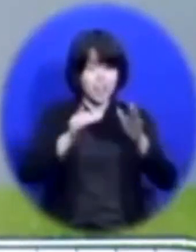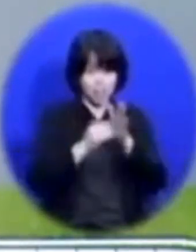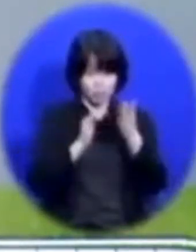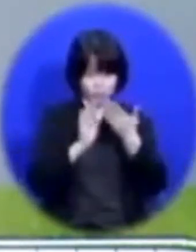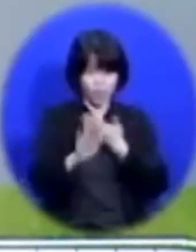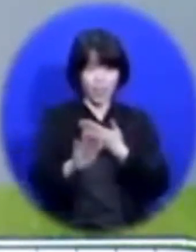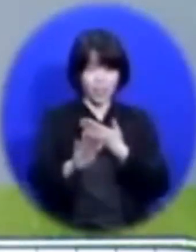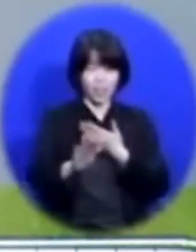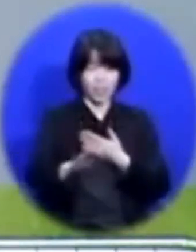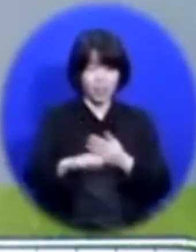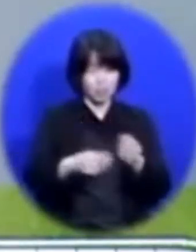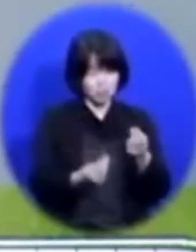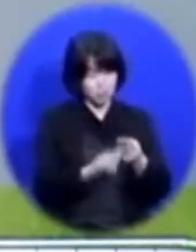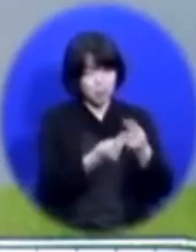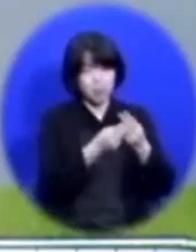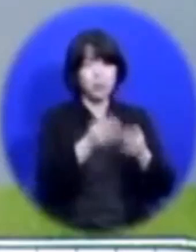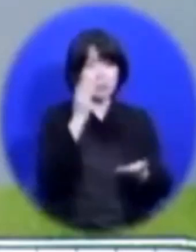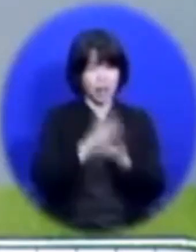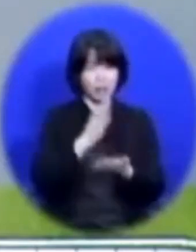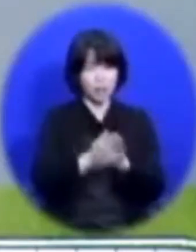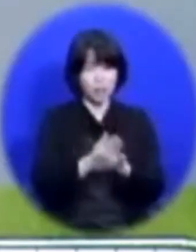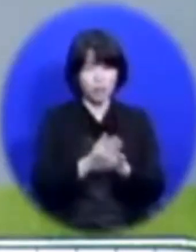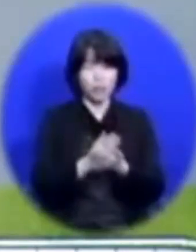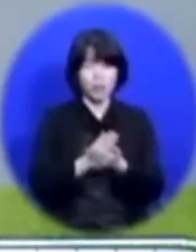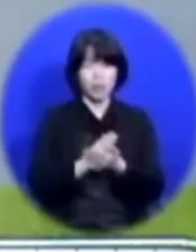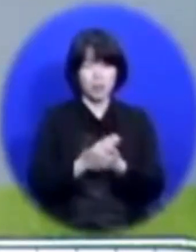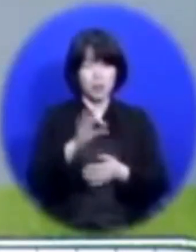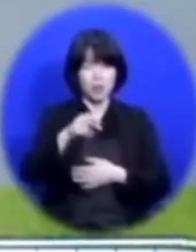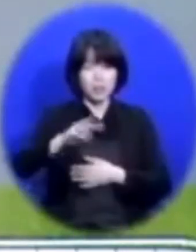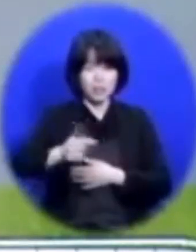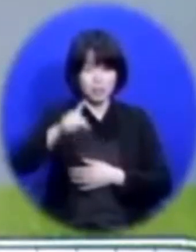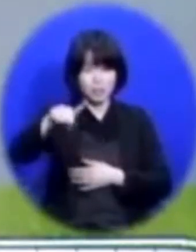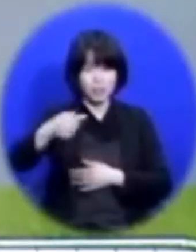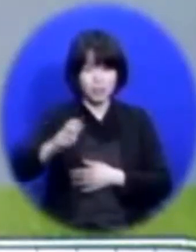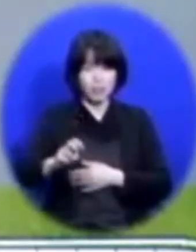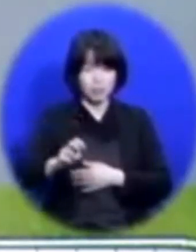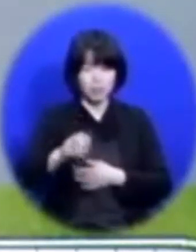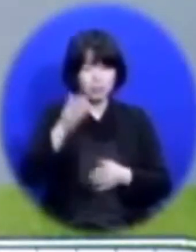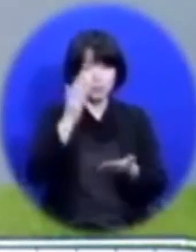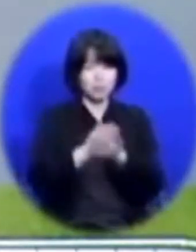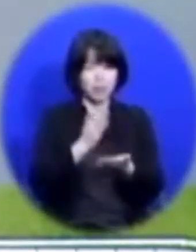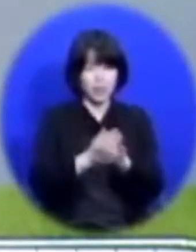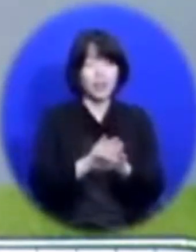저축이나연금가입을중단해야한다는말이아닙니다 .